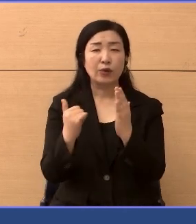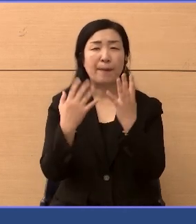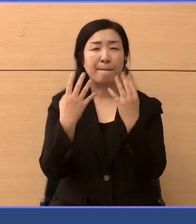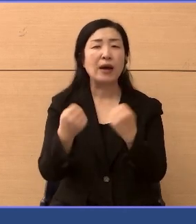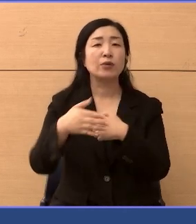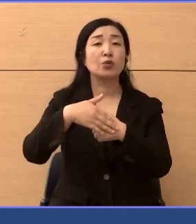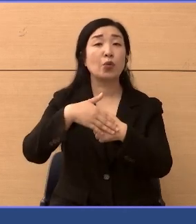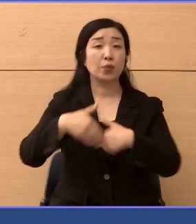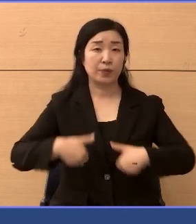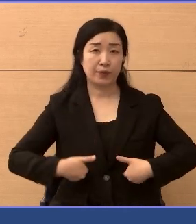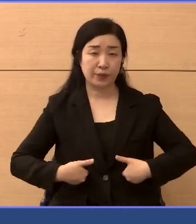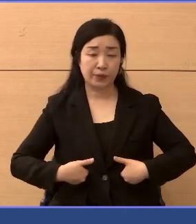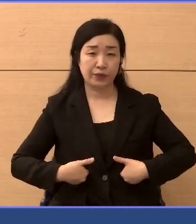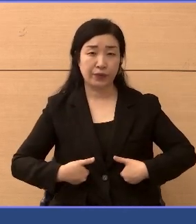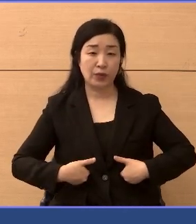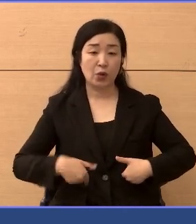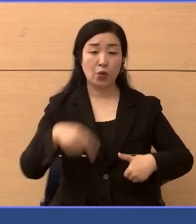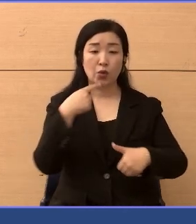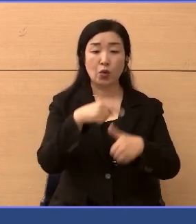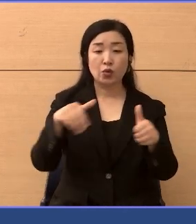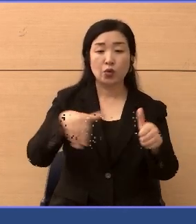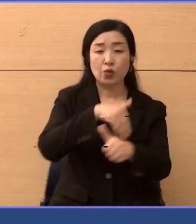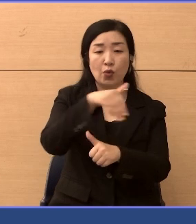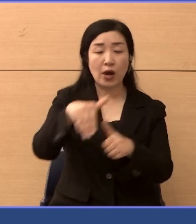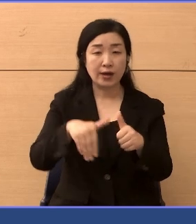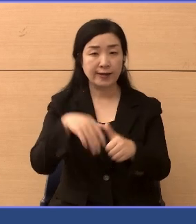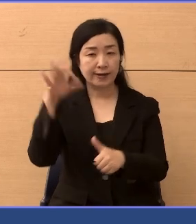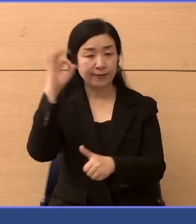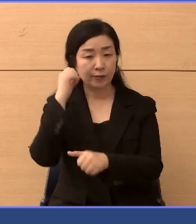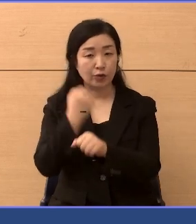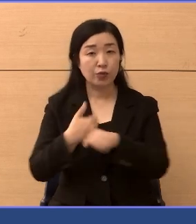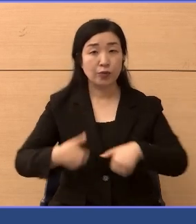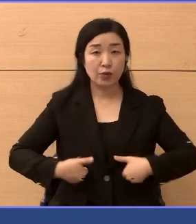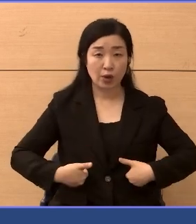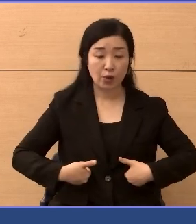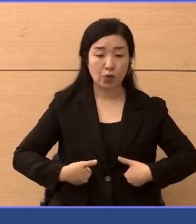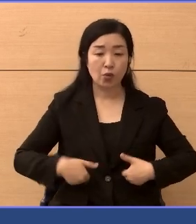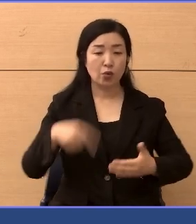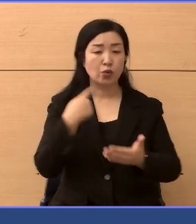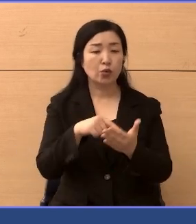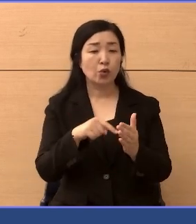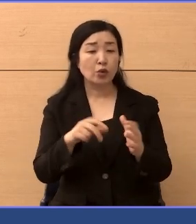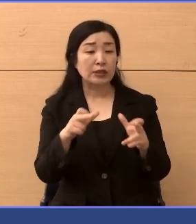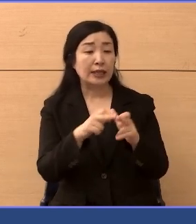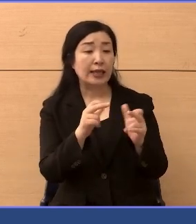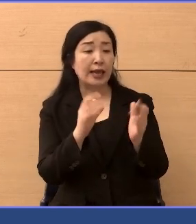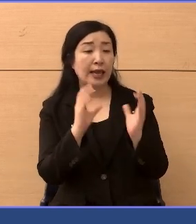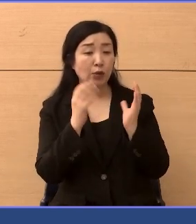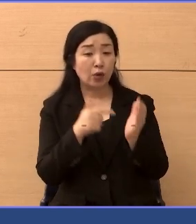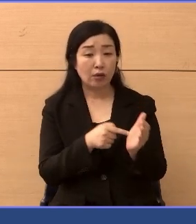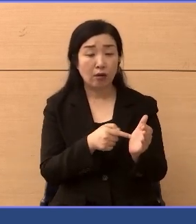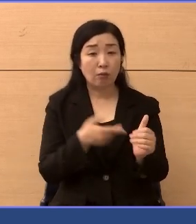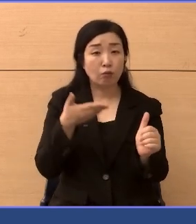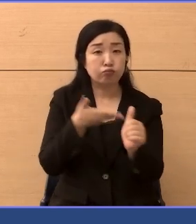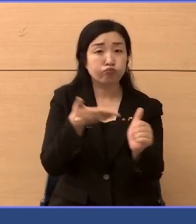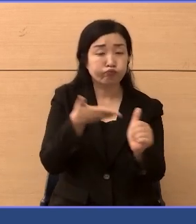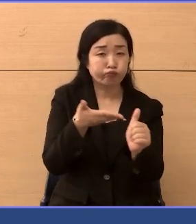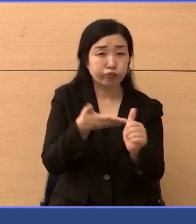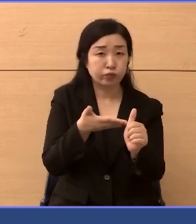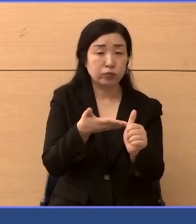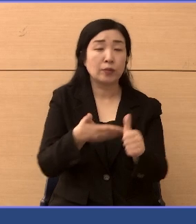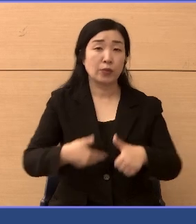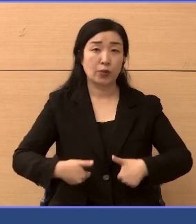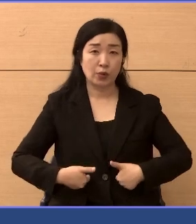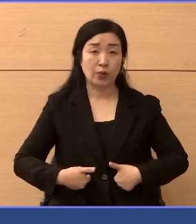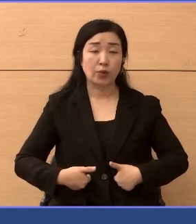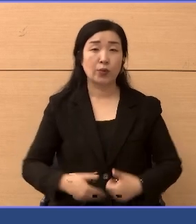필요합니다. 그리고 environment that is going to be 교육적인 환경을 optimal 찾아내고 for 또 their 제공하는 것이 child 필요합니다. 아이에게 and 최적의 in 환경과 securing 교육 환경을 additional 제공해 줘야 되고요.